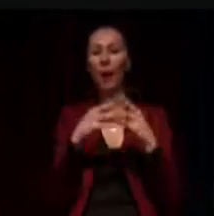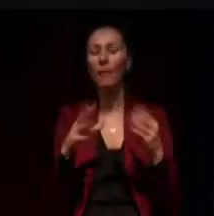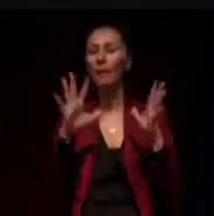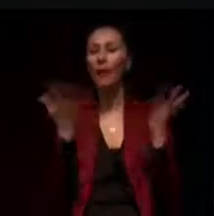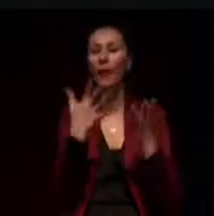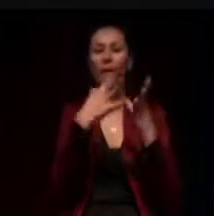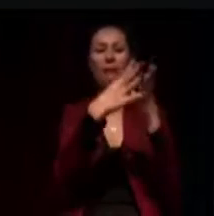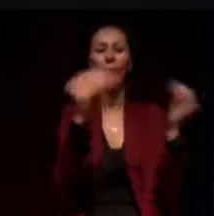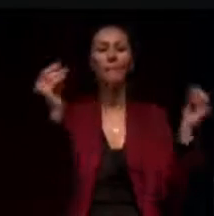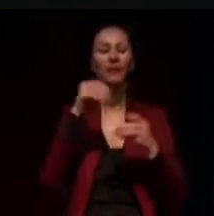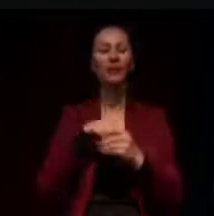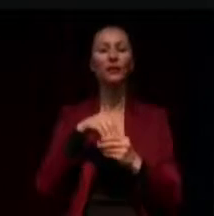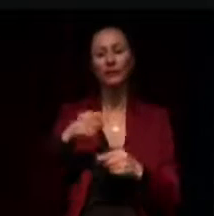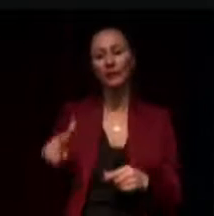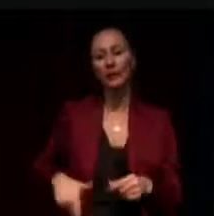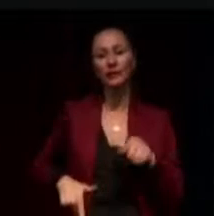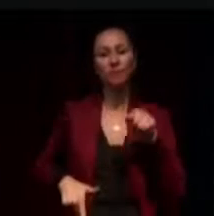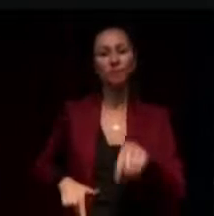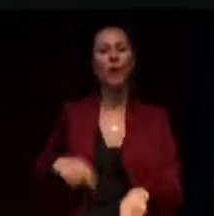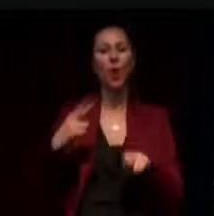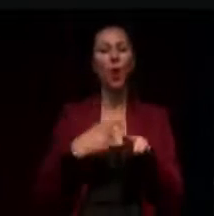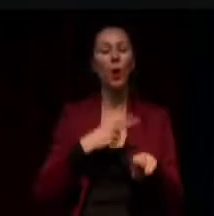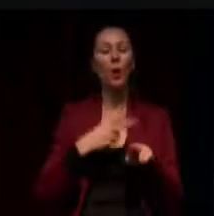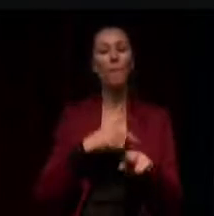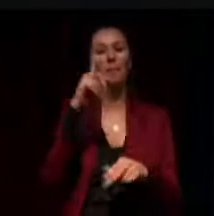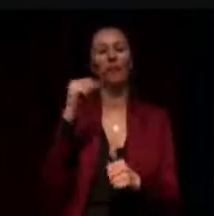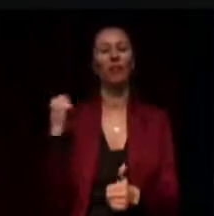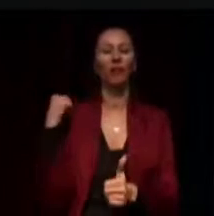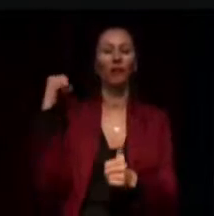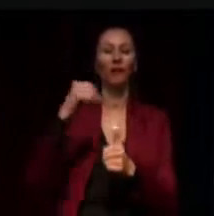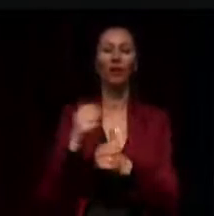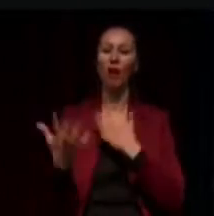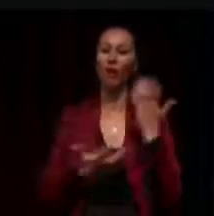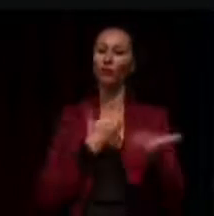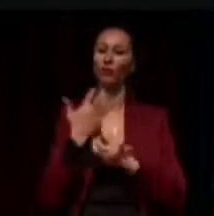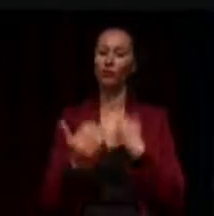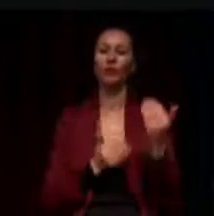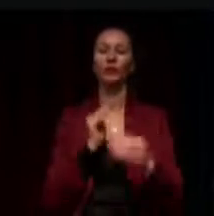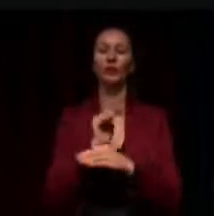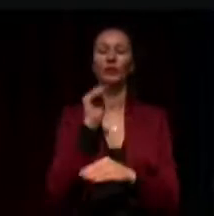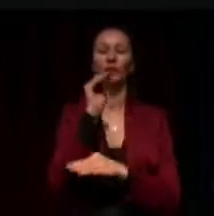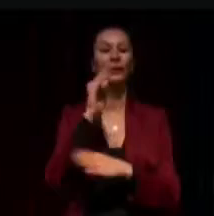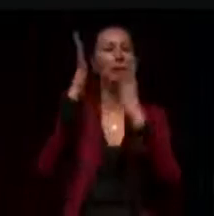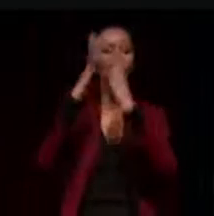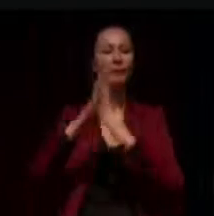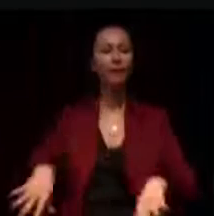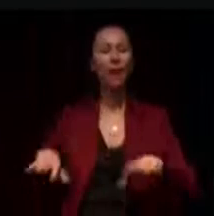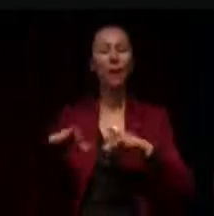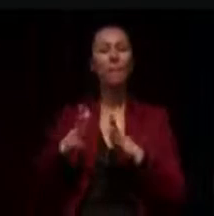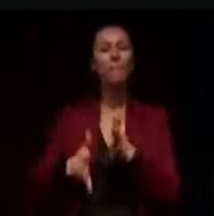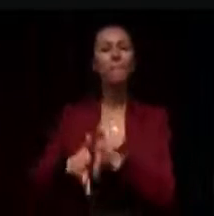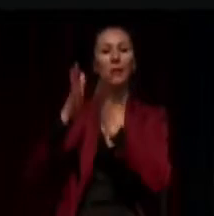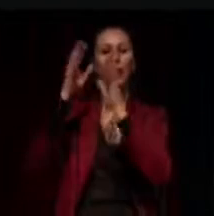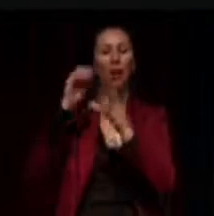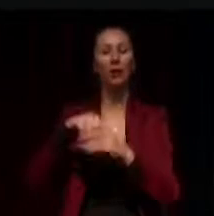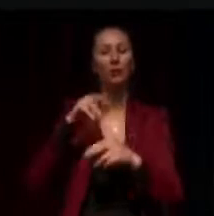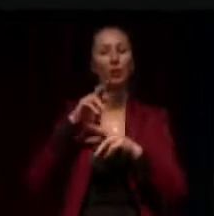olduğunu İzmir'imiz örneği ile bir defa daha acı biçimde yaşadık. Yıkılan binaların çürük